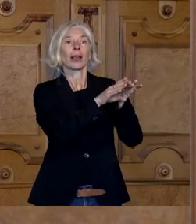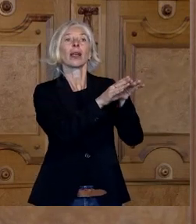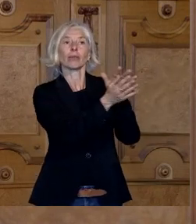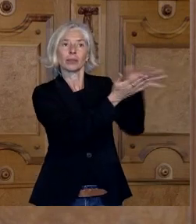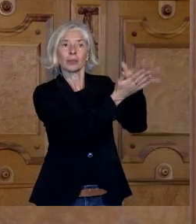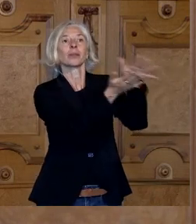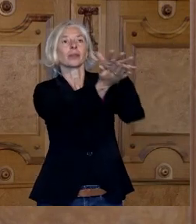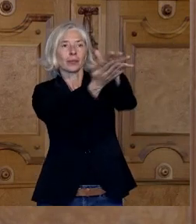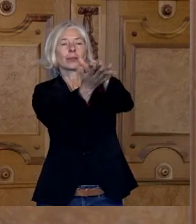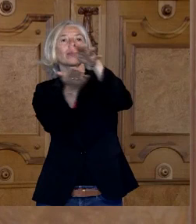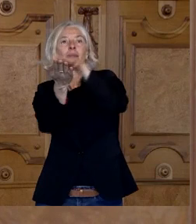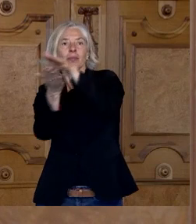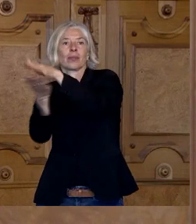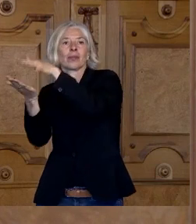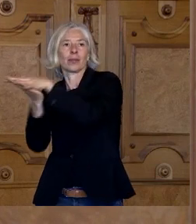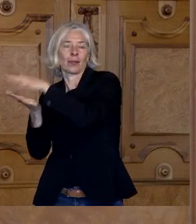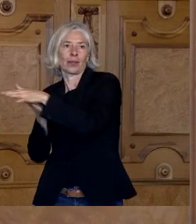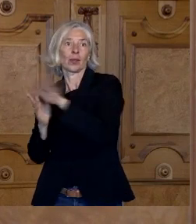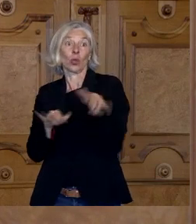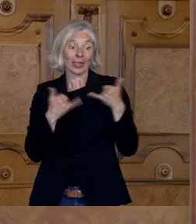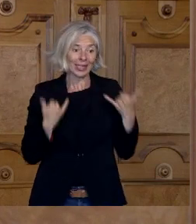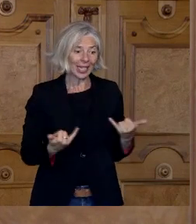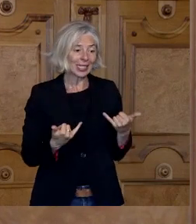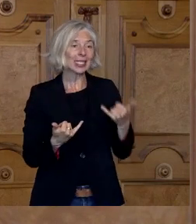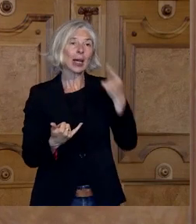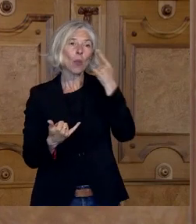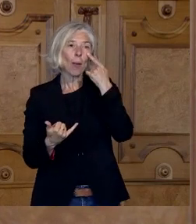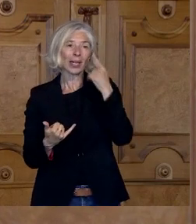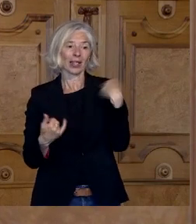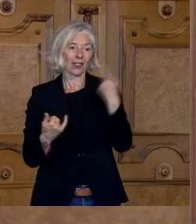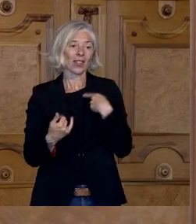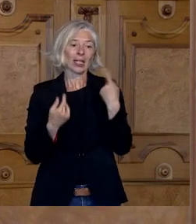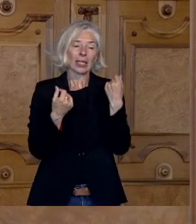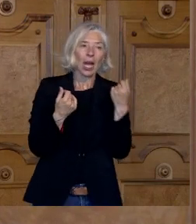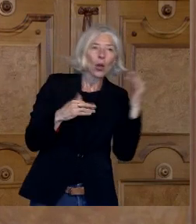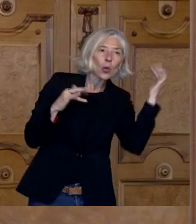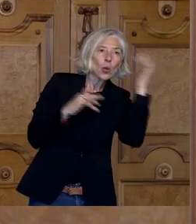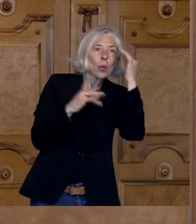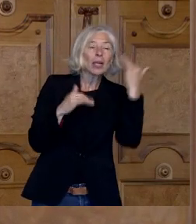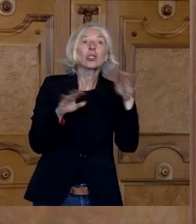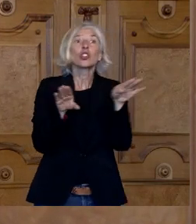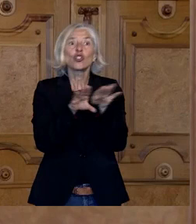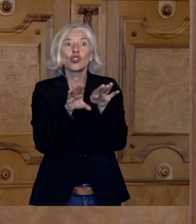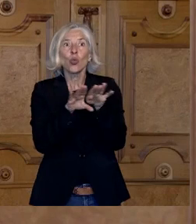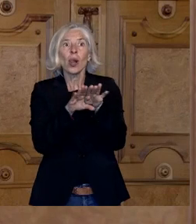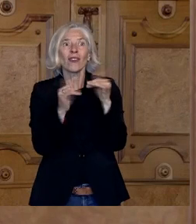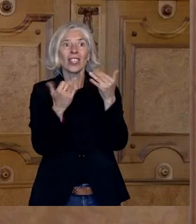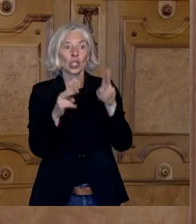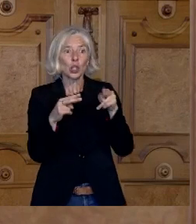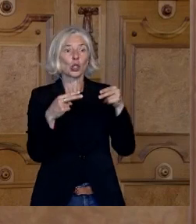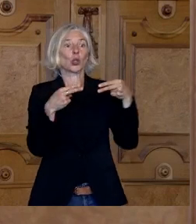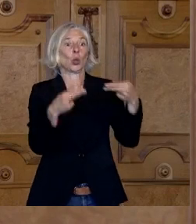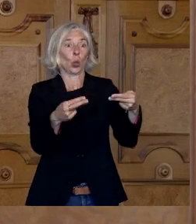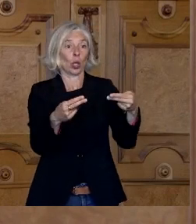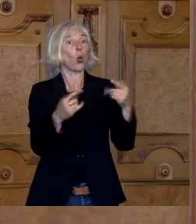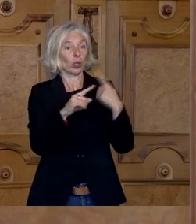ja sukzessive eben in der Rückgewinnung des Schulbetriebes und in den nächsten